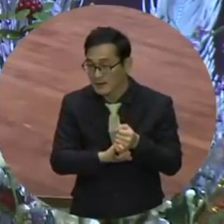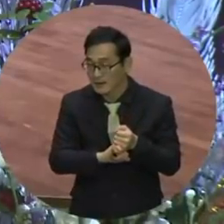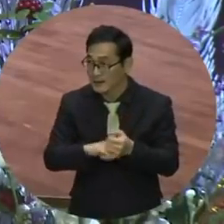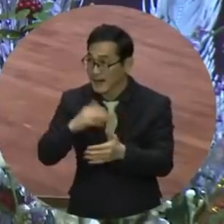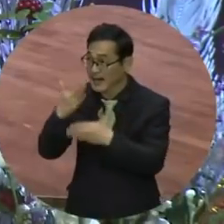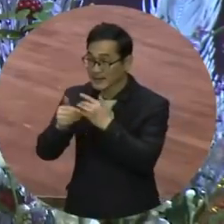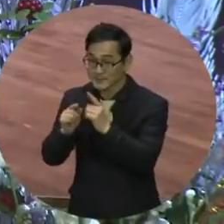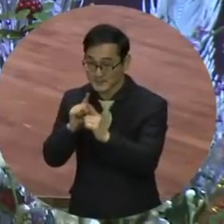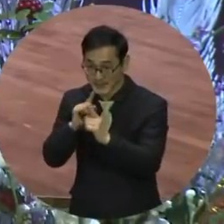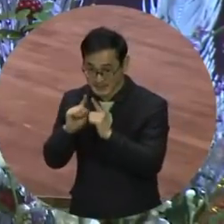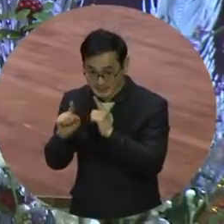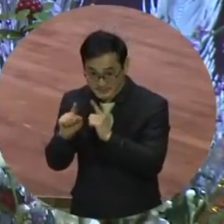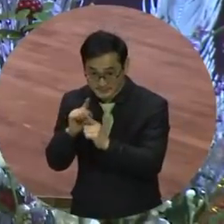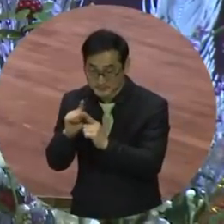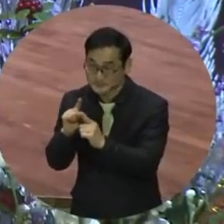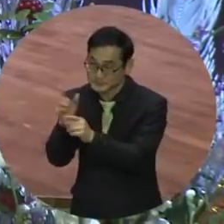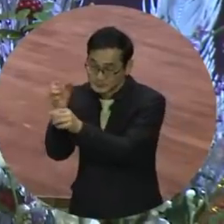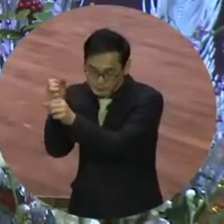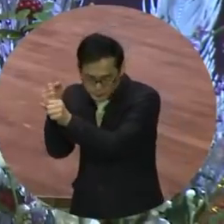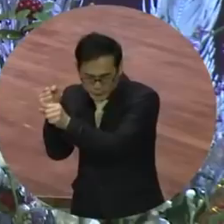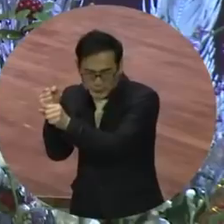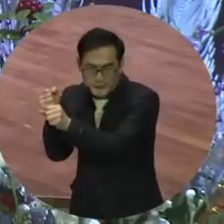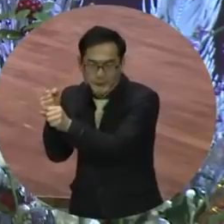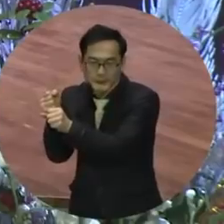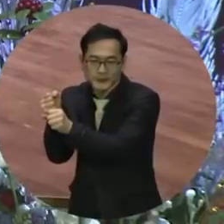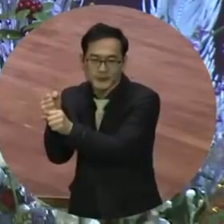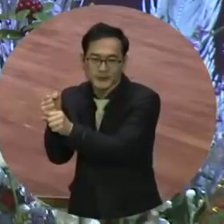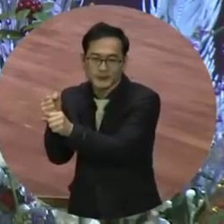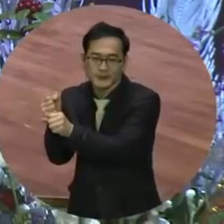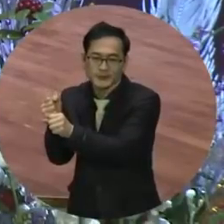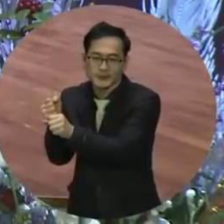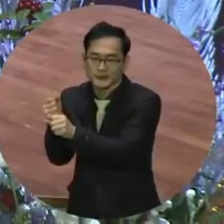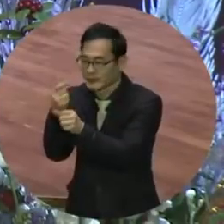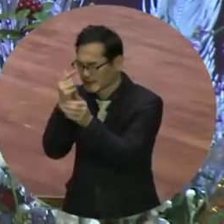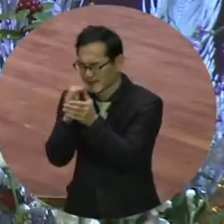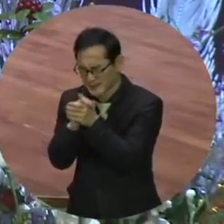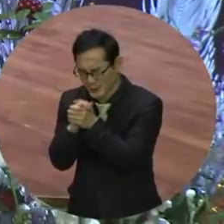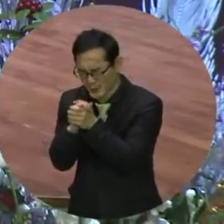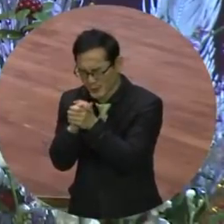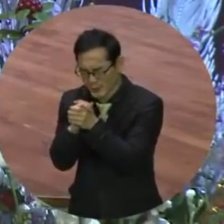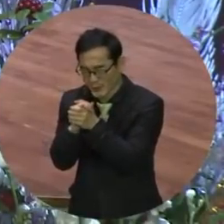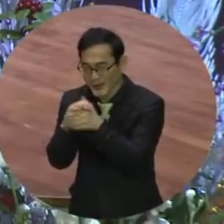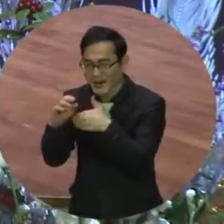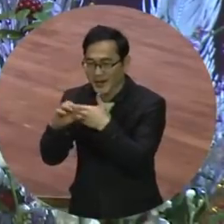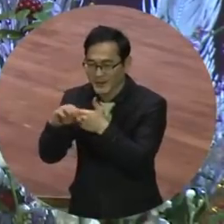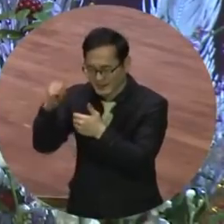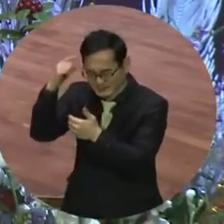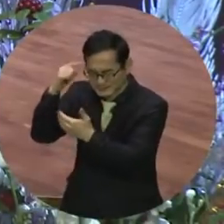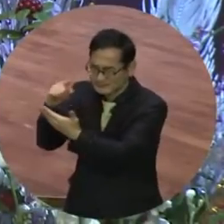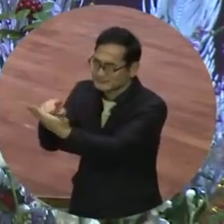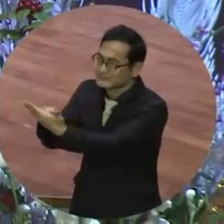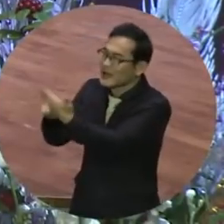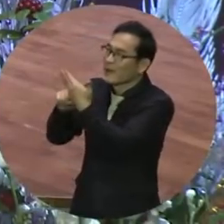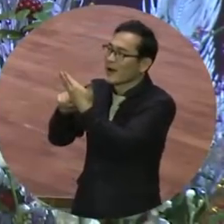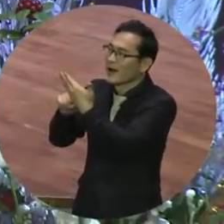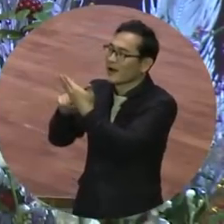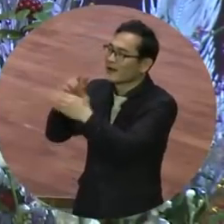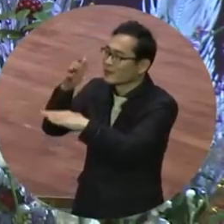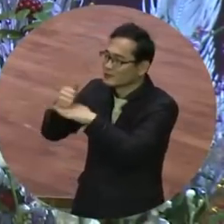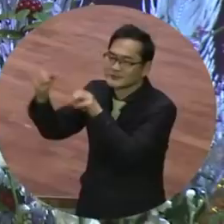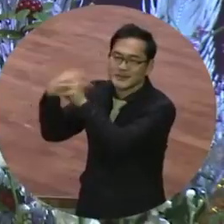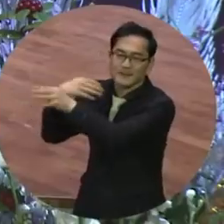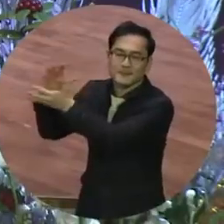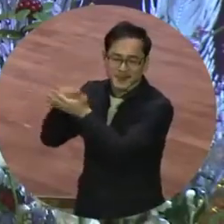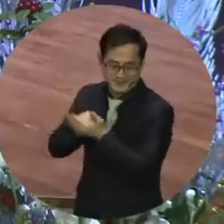말씀. 언약 잡고 구체적으로 꿈꾸면서 기도하면 그것이 이미지화 되고 결국은 응답 속으로 들어간다.